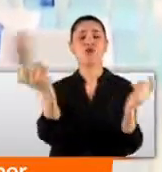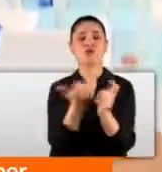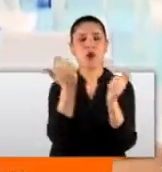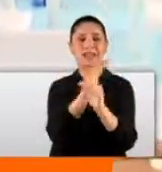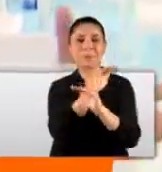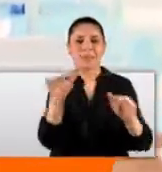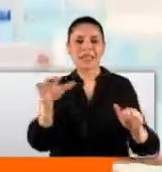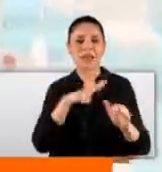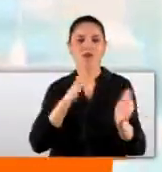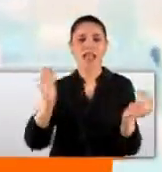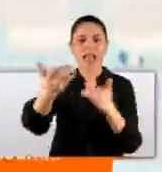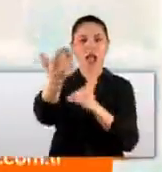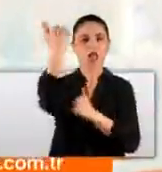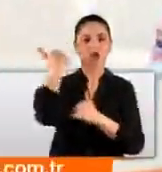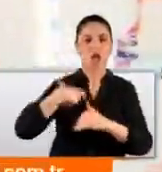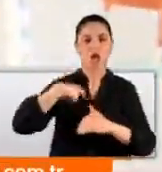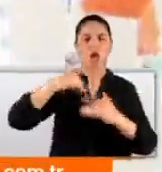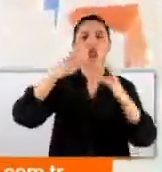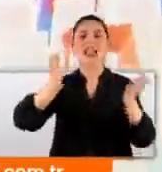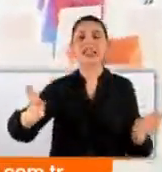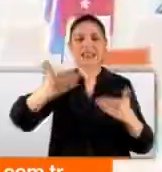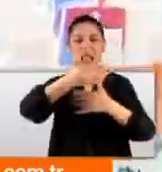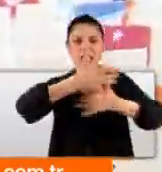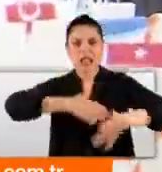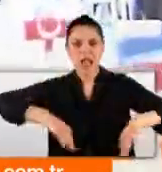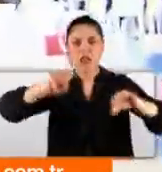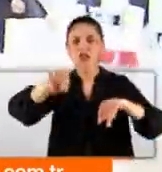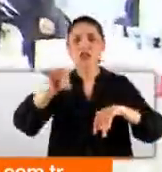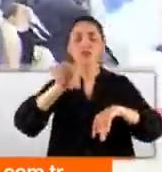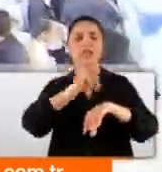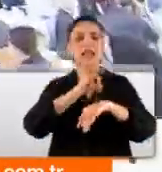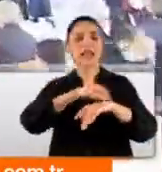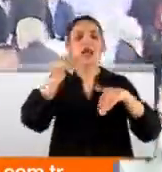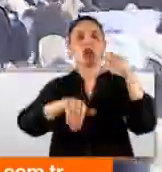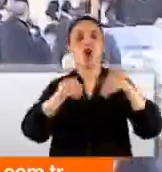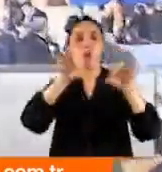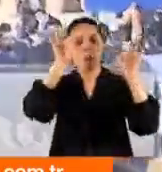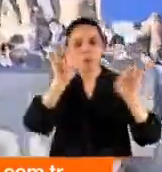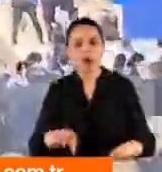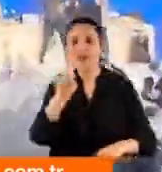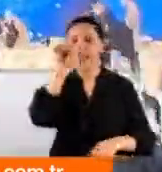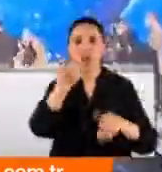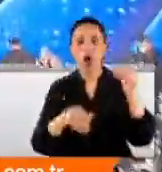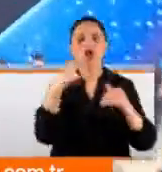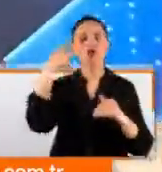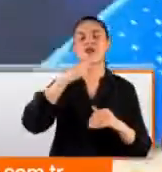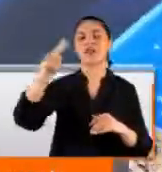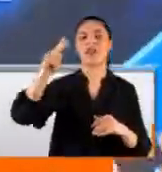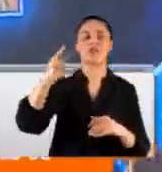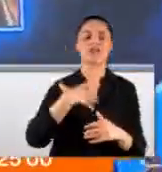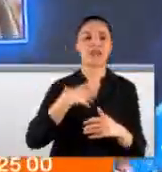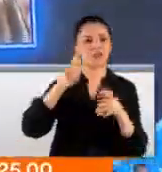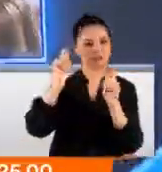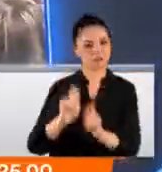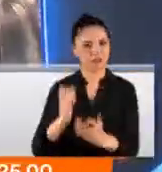üzere. Salon dışında özel bir alana sandıklar kuruldu ve şu dakikalarda da oy kullanma işlemi başladı. İlk oyu da Cumhurbaşkanı Recep Tayyip